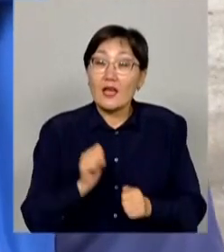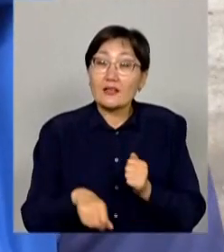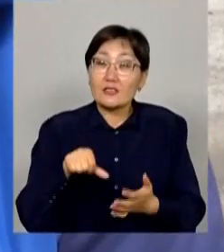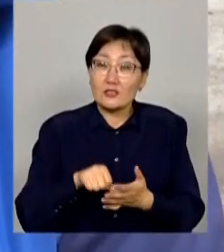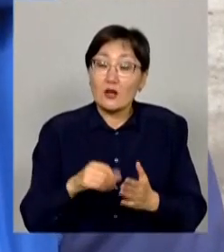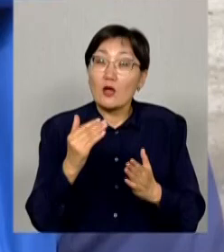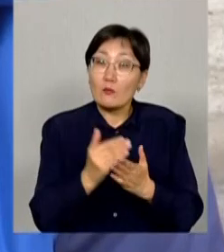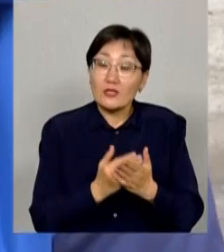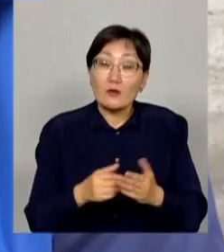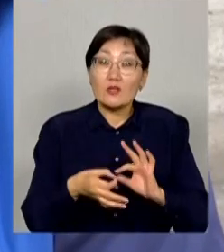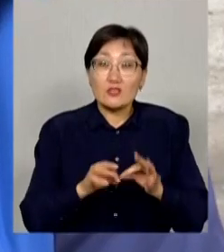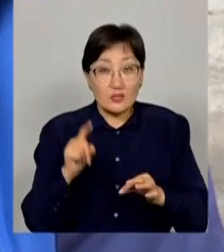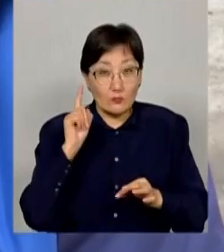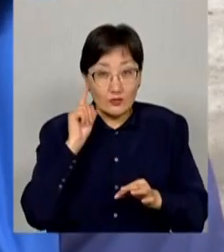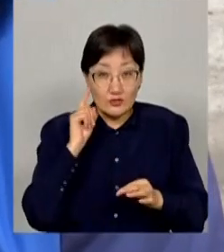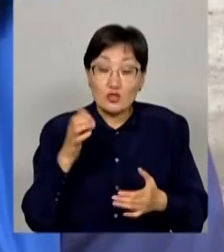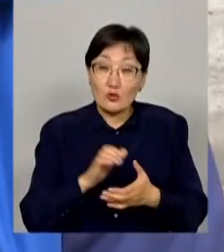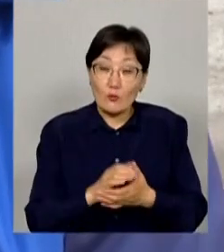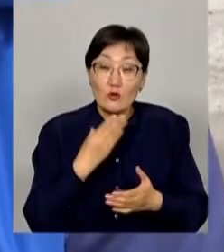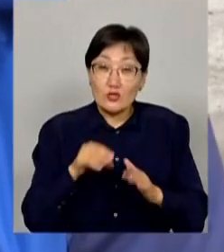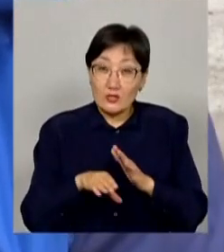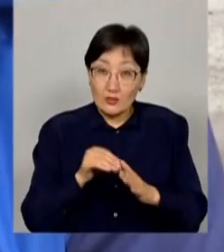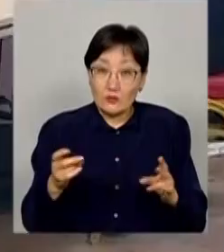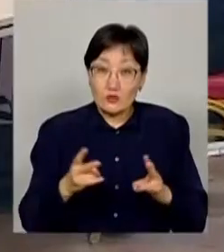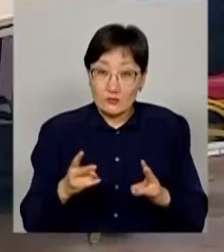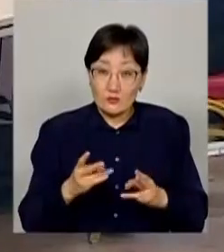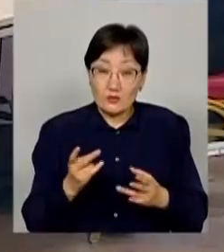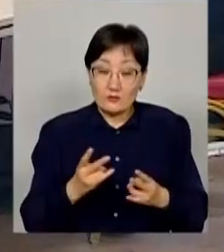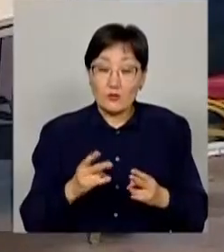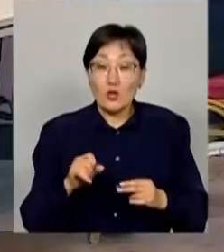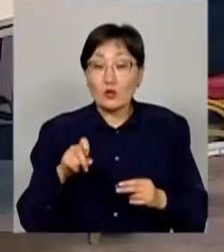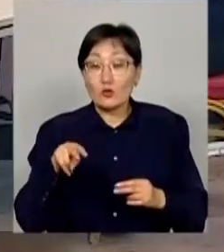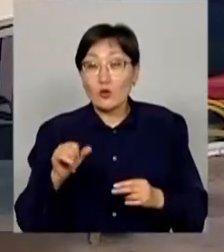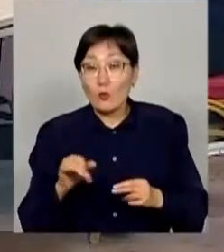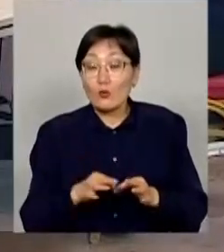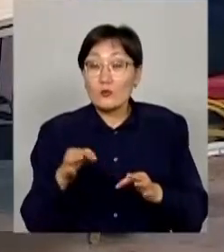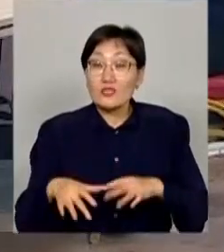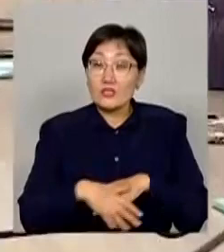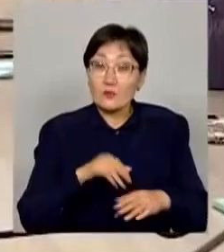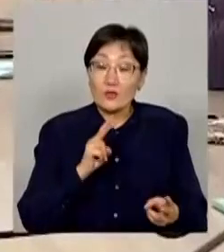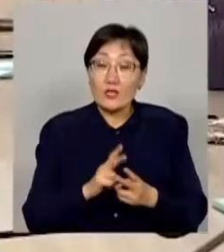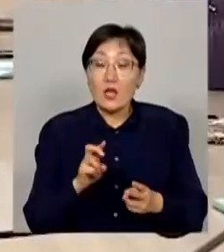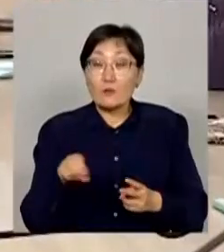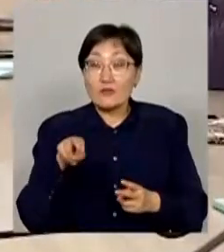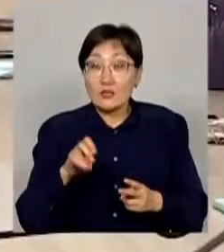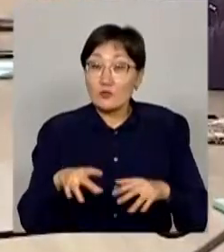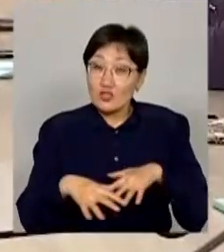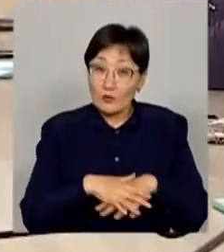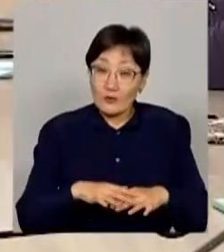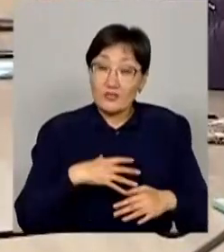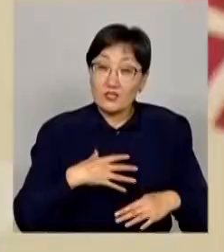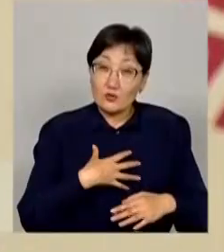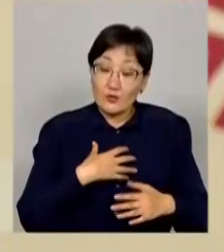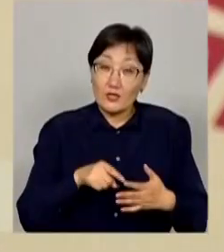бағдарламасына қызығушылық танытып, танысып, өз таңдауын жасауы тиіс. Ұлытау облысының жұртшылығымен кездескен Қарақат Әбден қоғамдағы өзекті